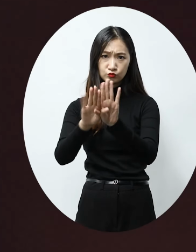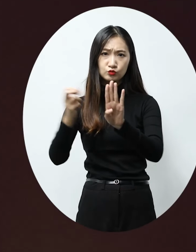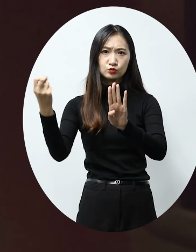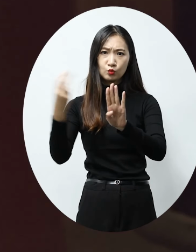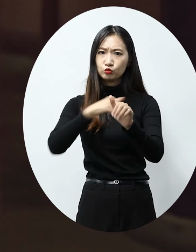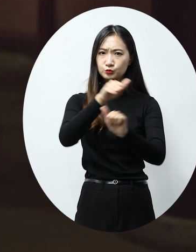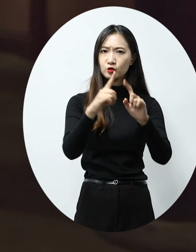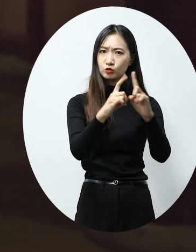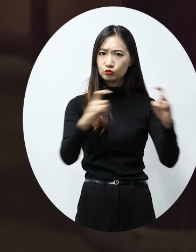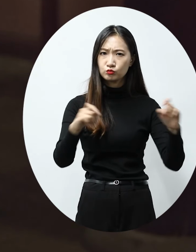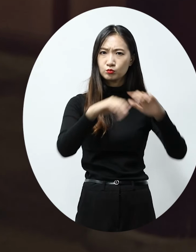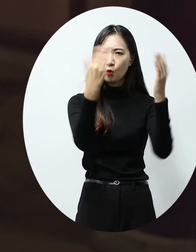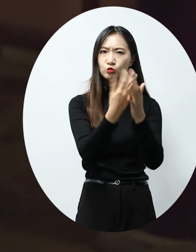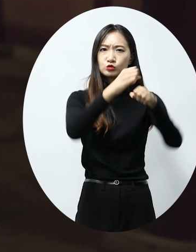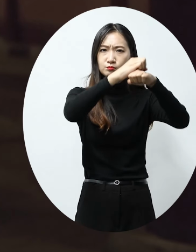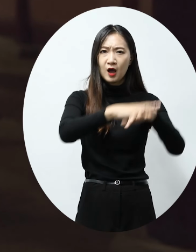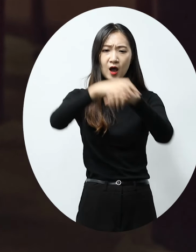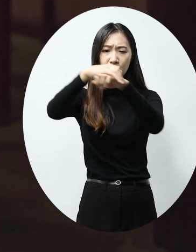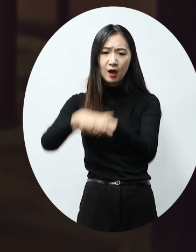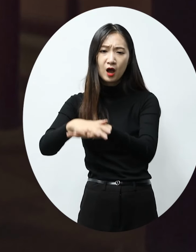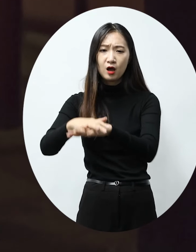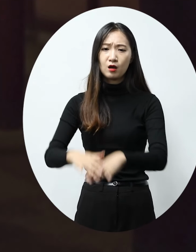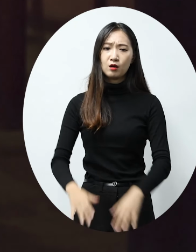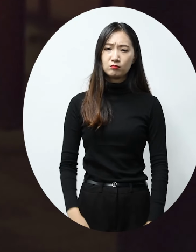주변 행각이 모두 파괴되었고